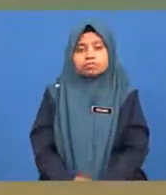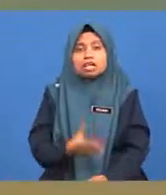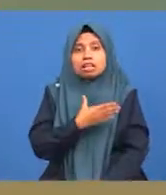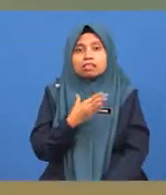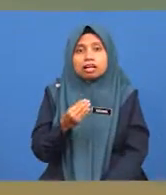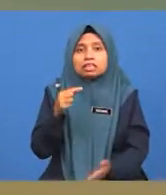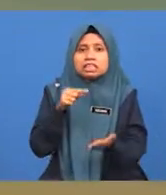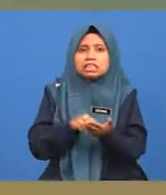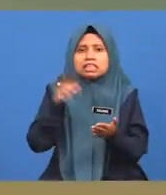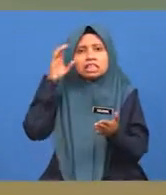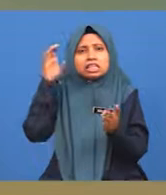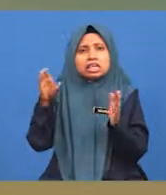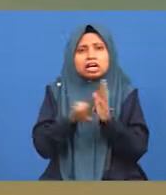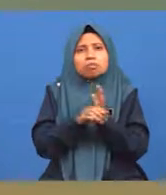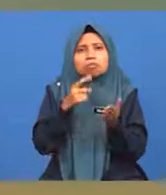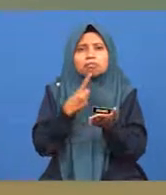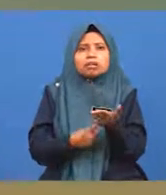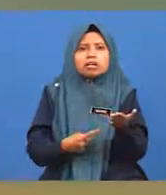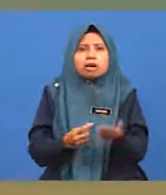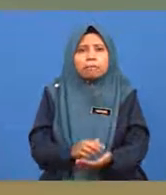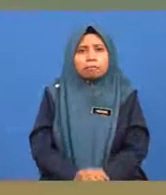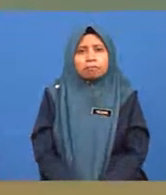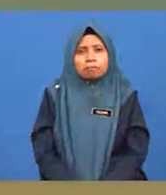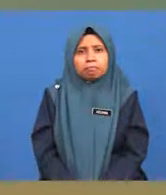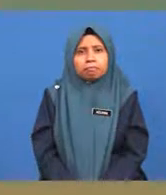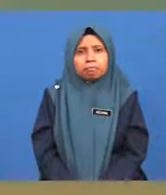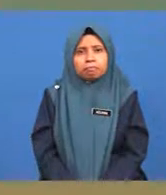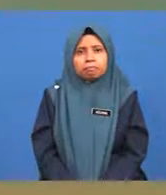Dan ini gambar apa?